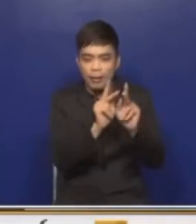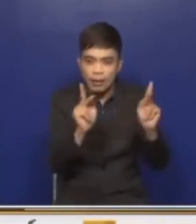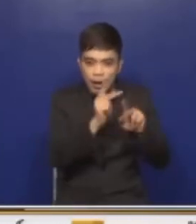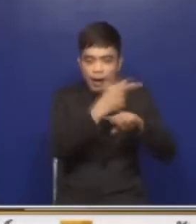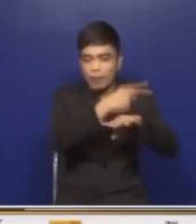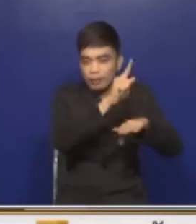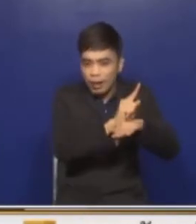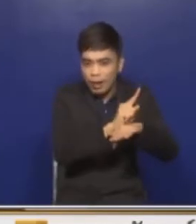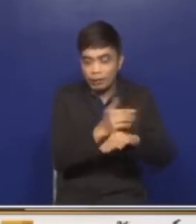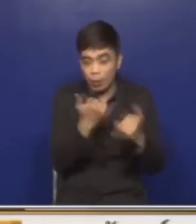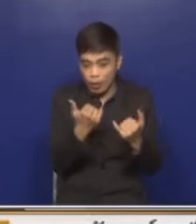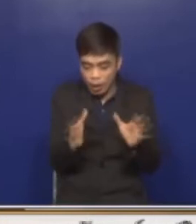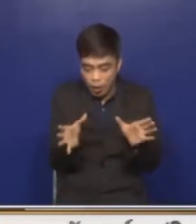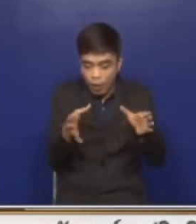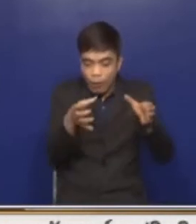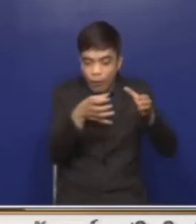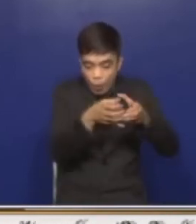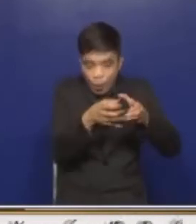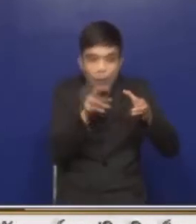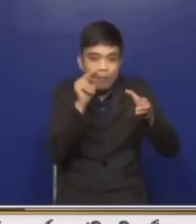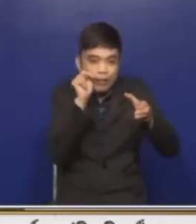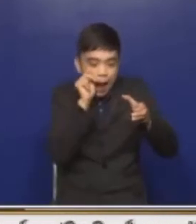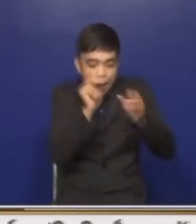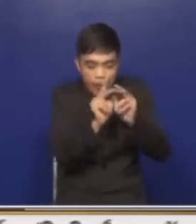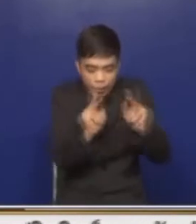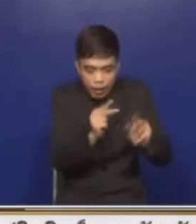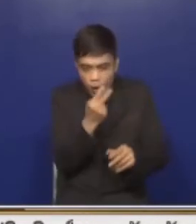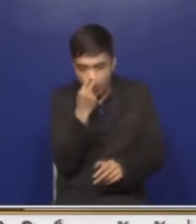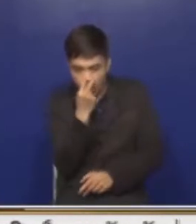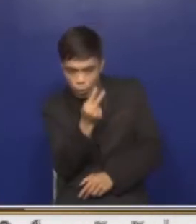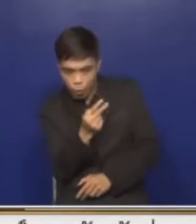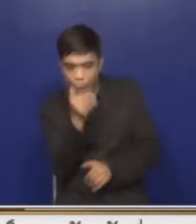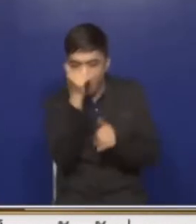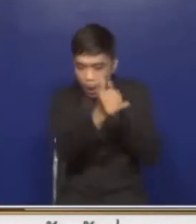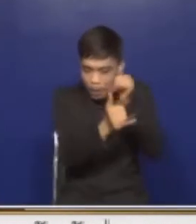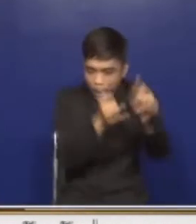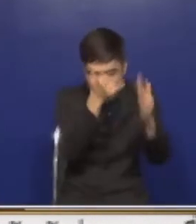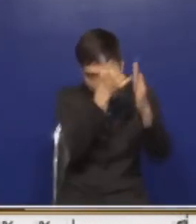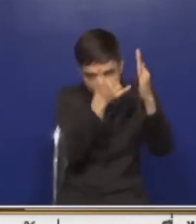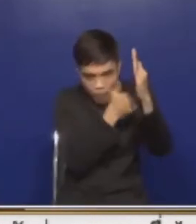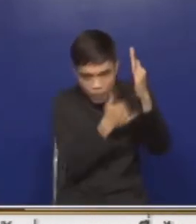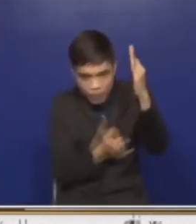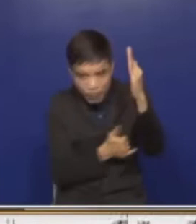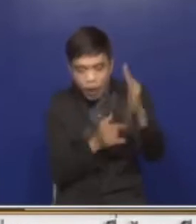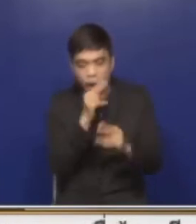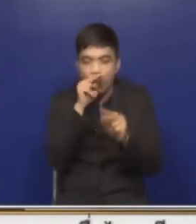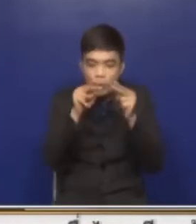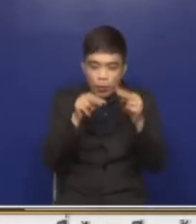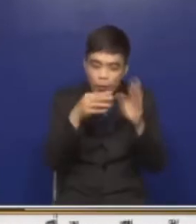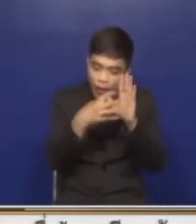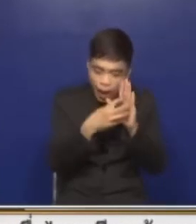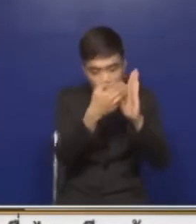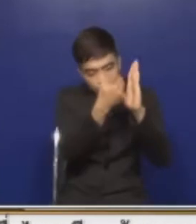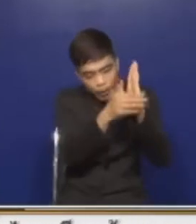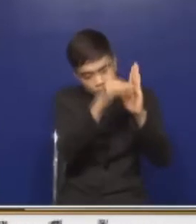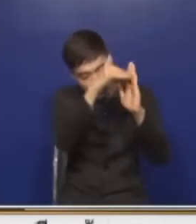แต่ว่าชุดเนี้ยแต่ผมเท่าที่ดูลงไปทุกจังหวัดก็เป็นความหวังไม่ว่าภาคกลางเหนือ